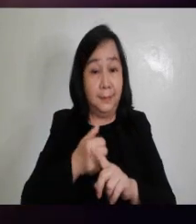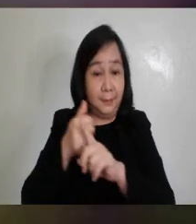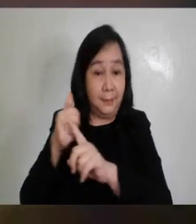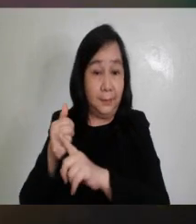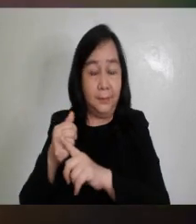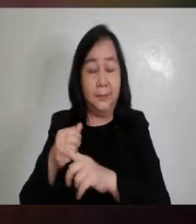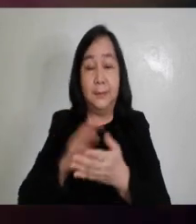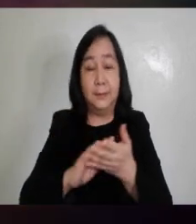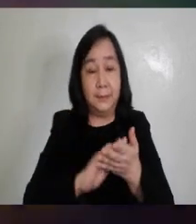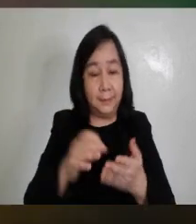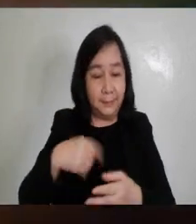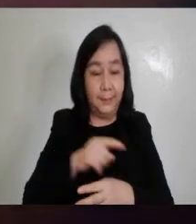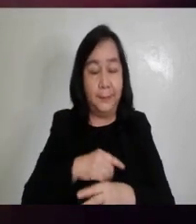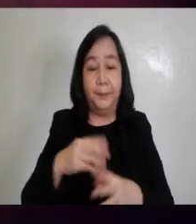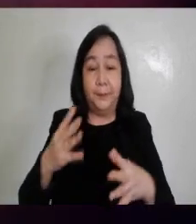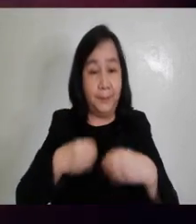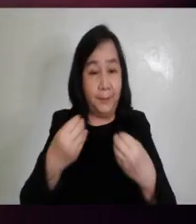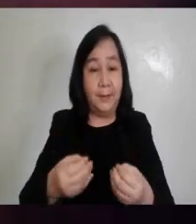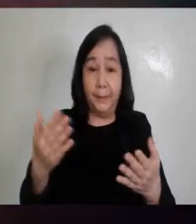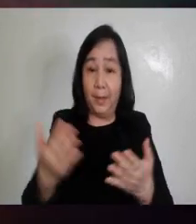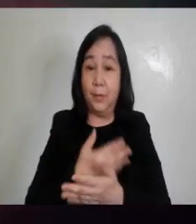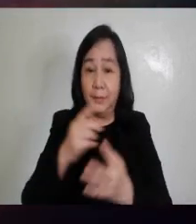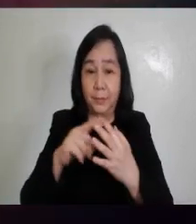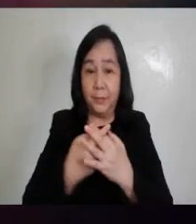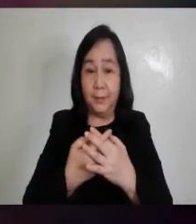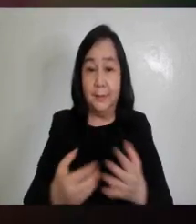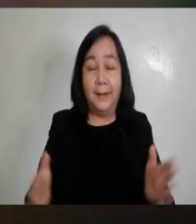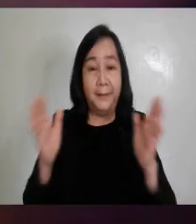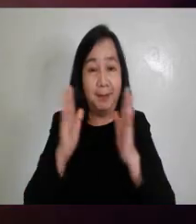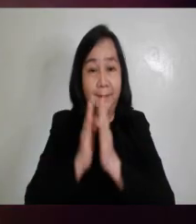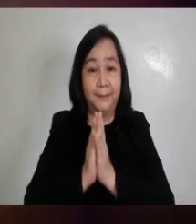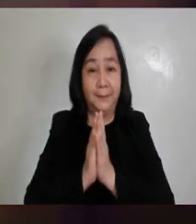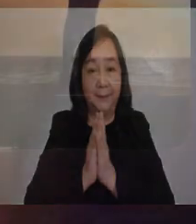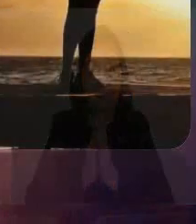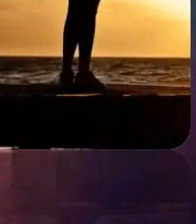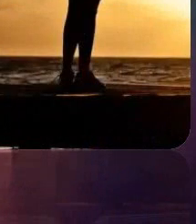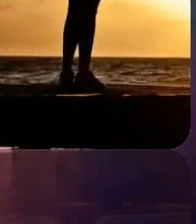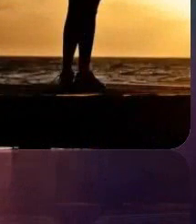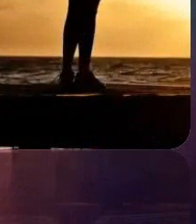lilinisin niya tayo at bibigyan ng bagong simula. Amen.